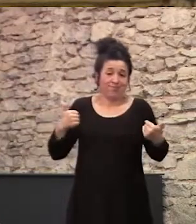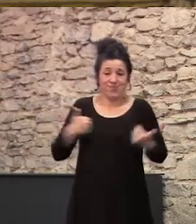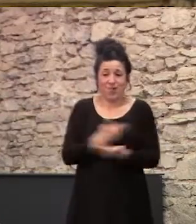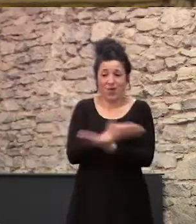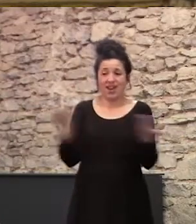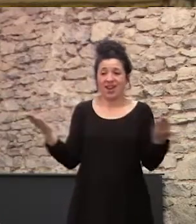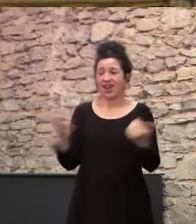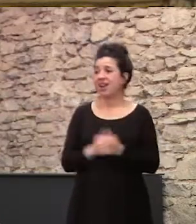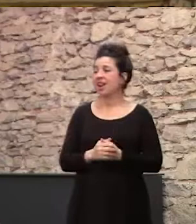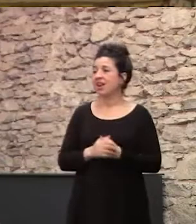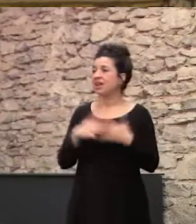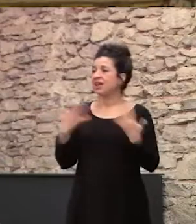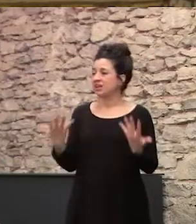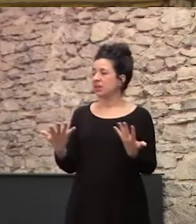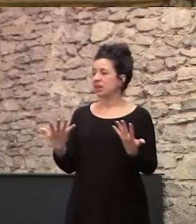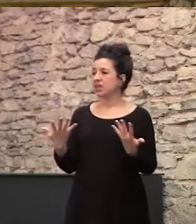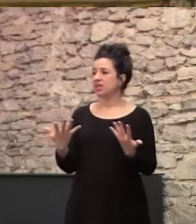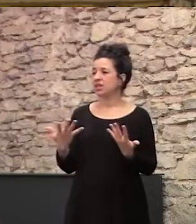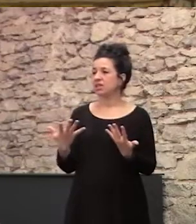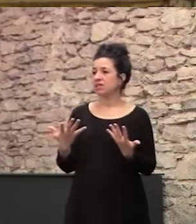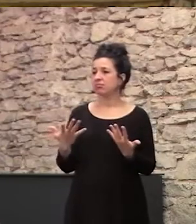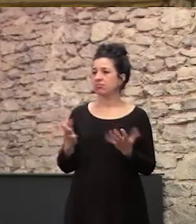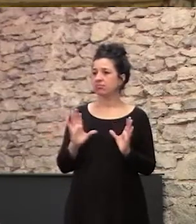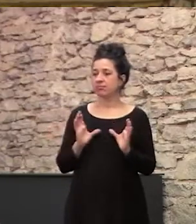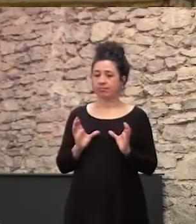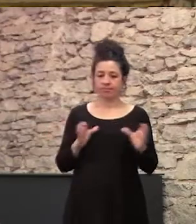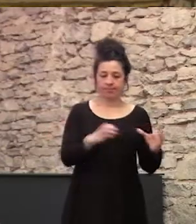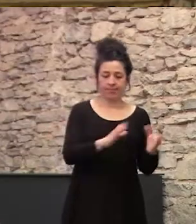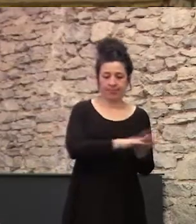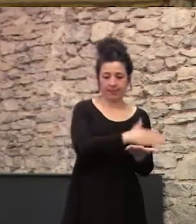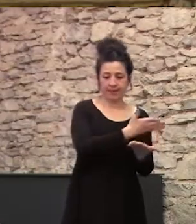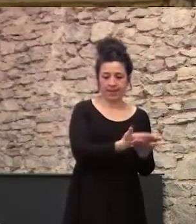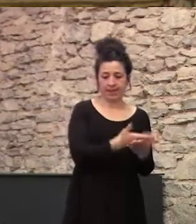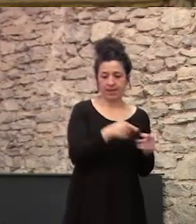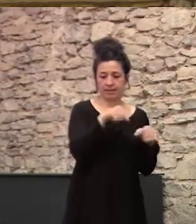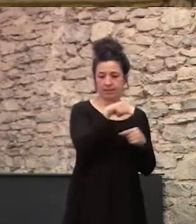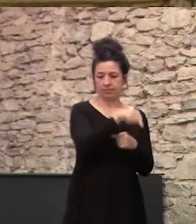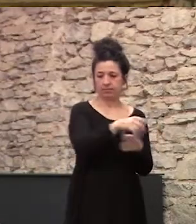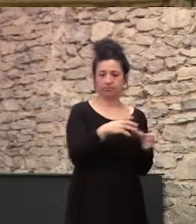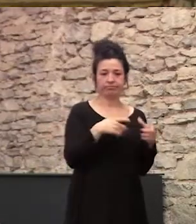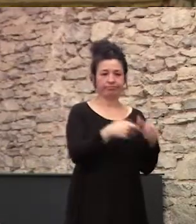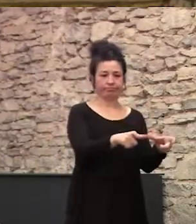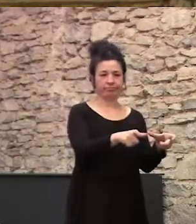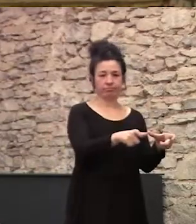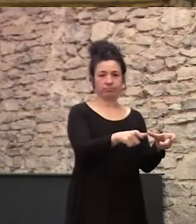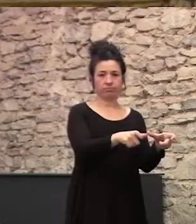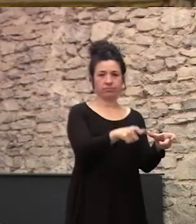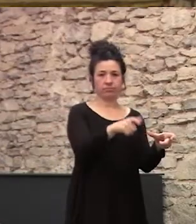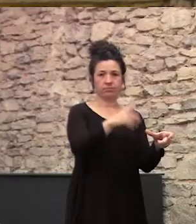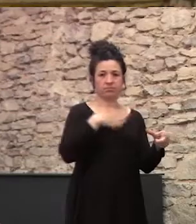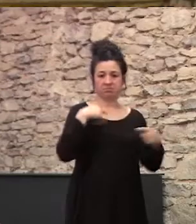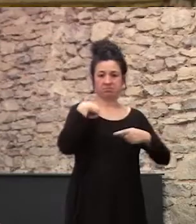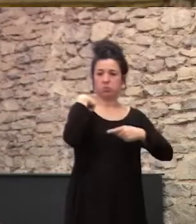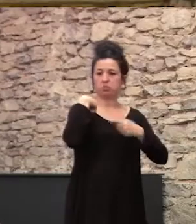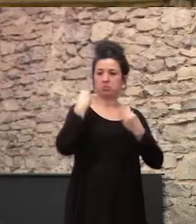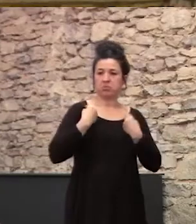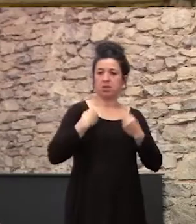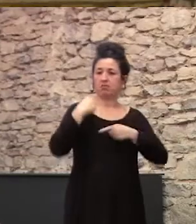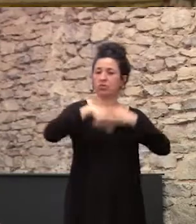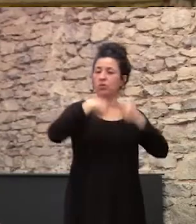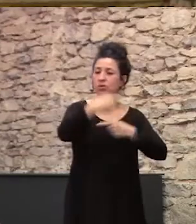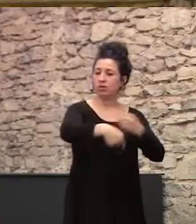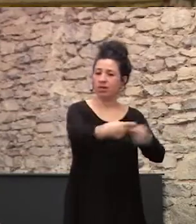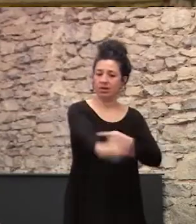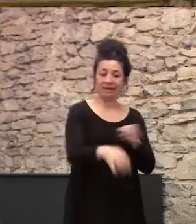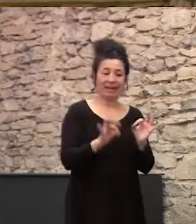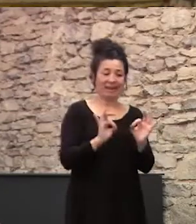Orduan, daukat parte hori itzulpenarena oso, oza, hori nire, eguneroko biztan itzulpenak hori dauka,